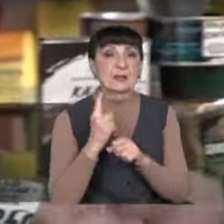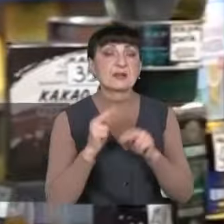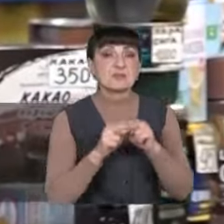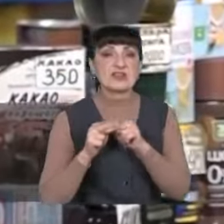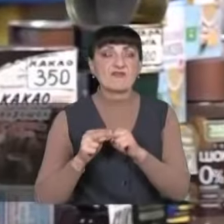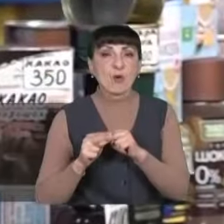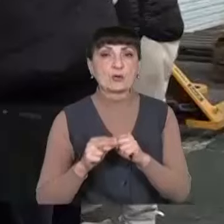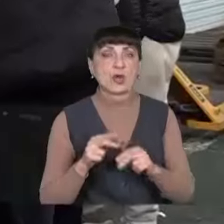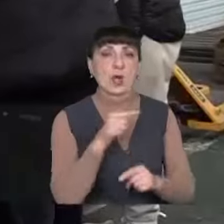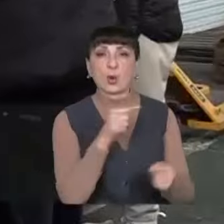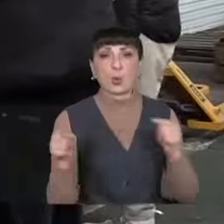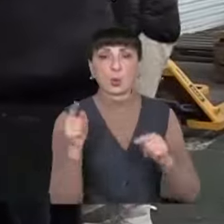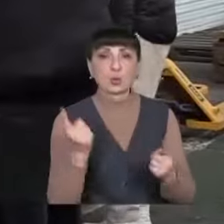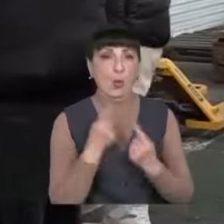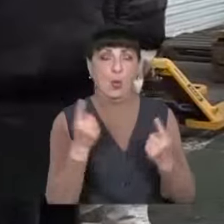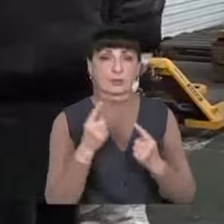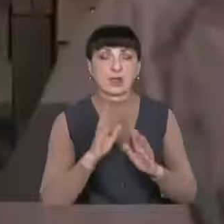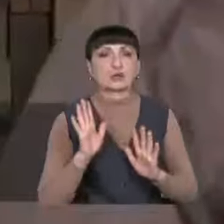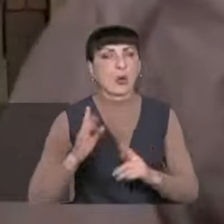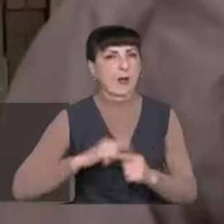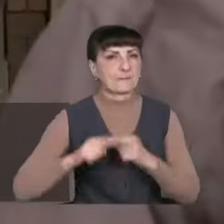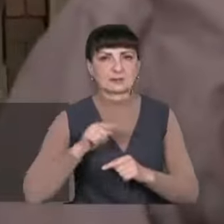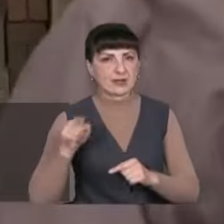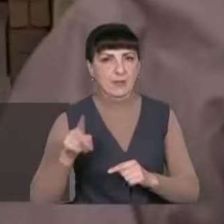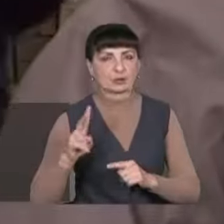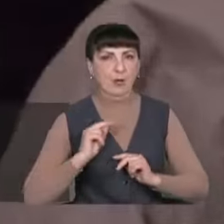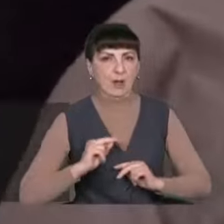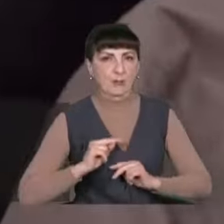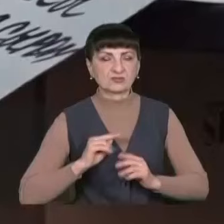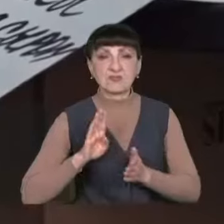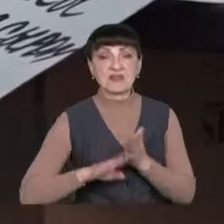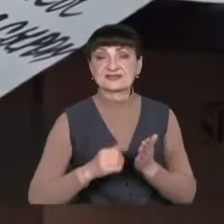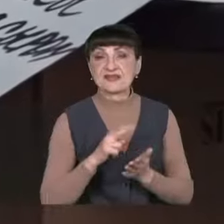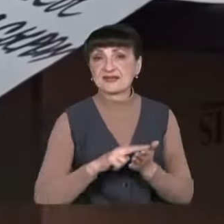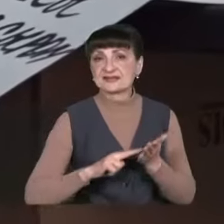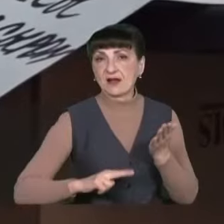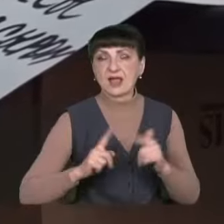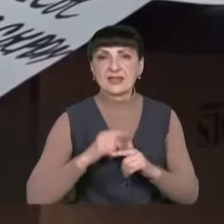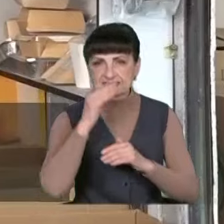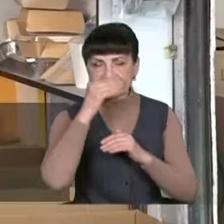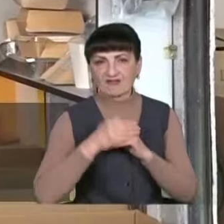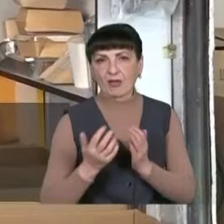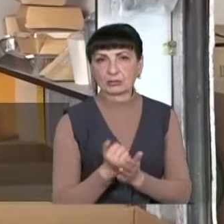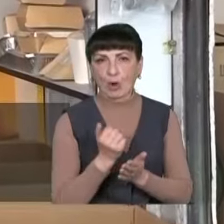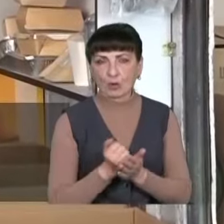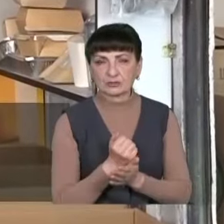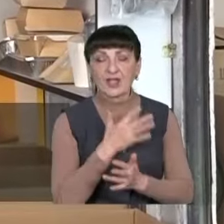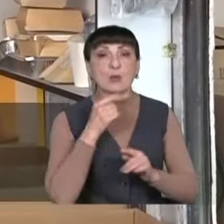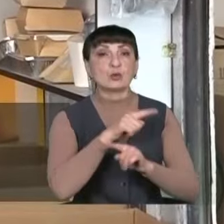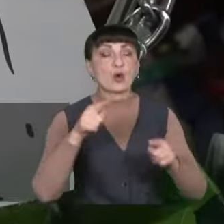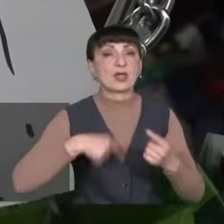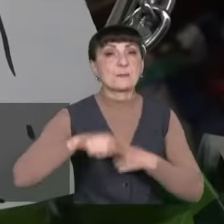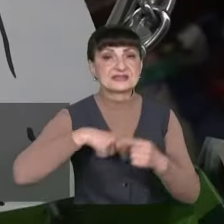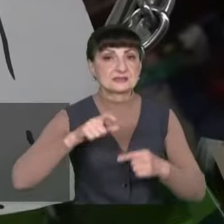между физлицами нет. Они коснутся лишь предпринимателей, которые работают без регистрации, либо скрывают доходы. При этом многие